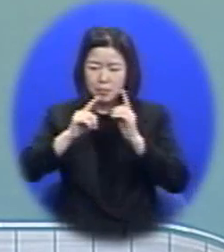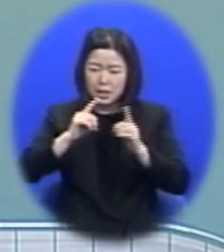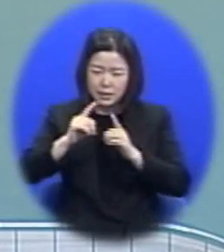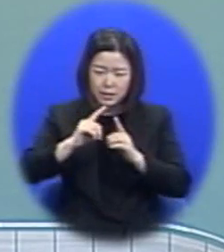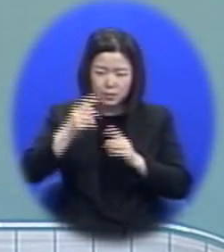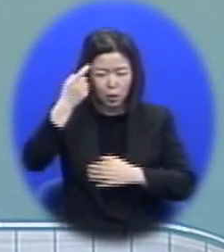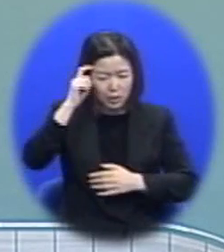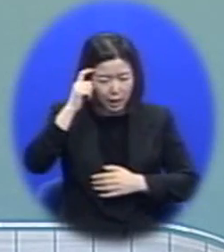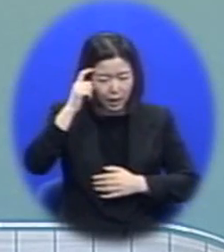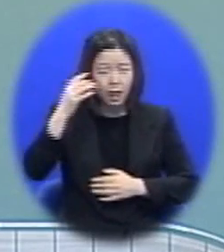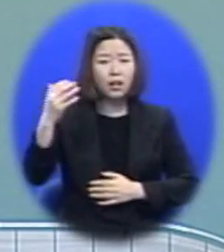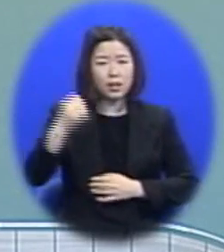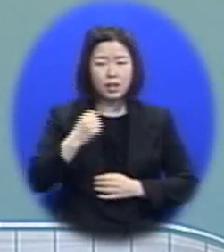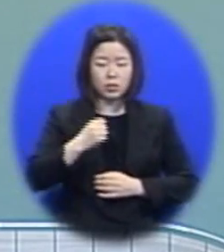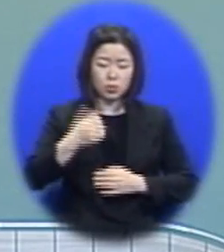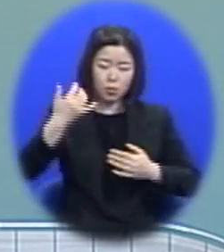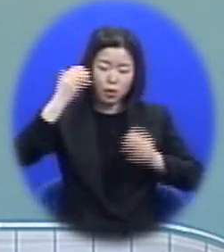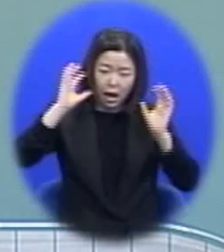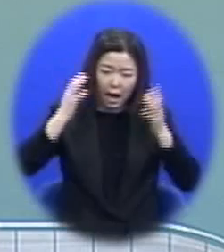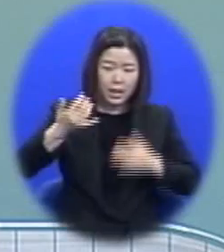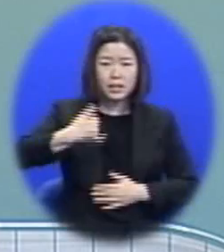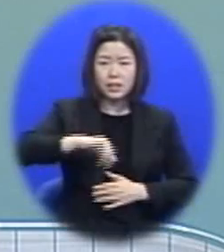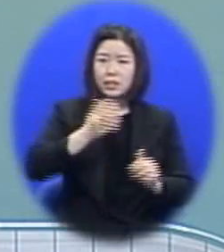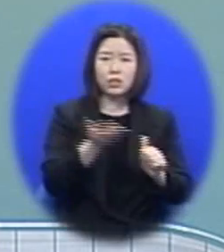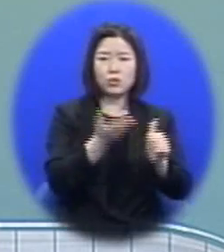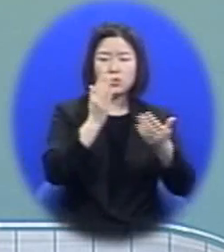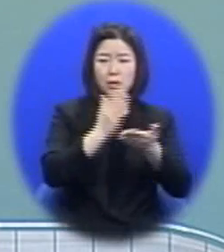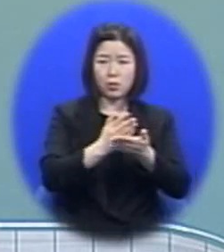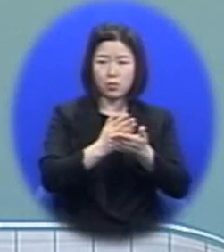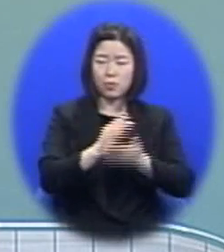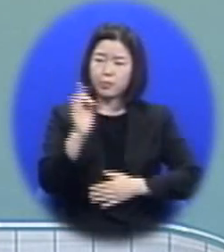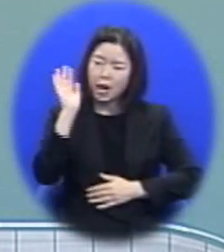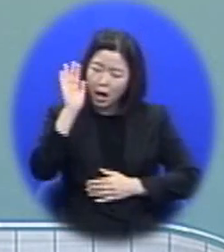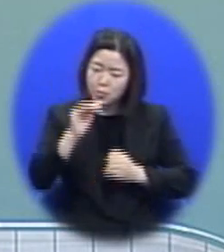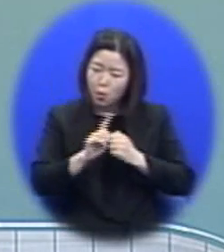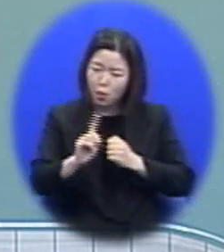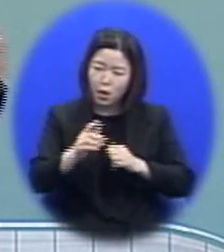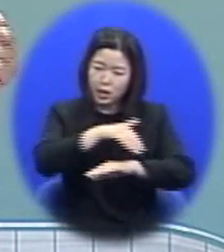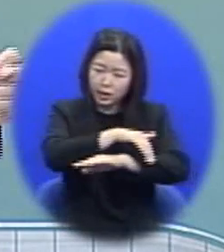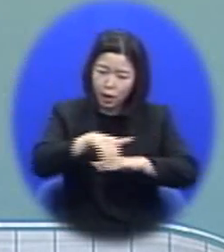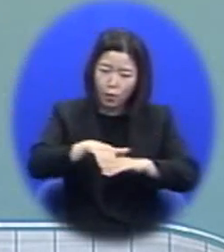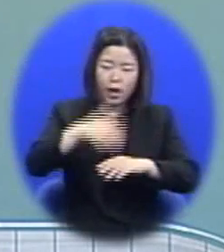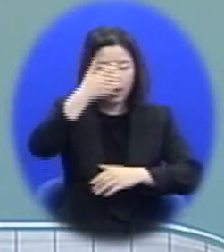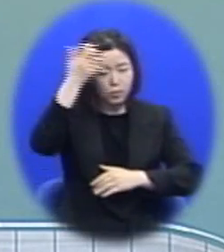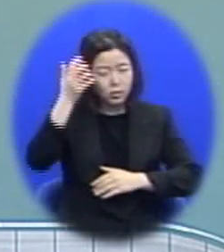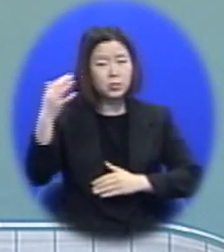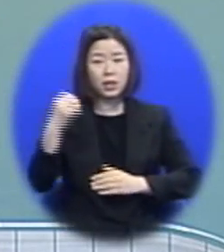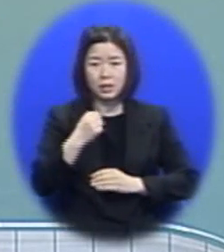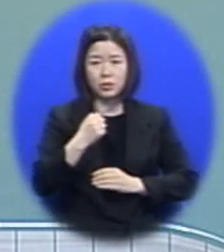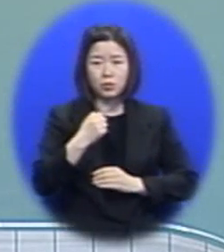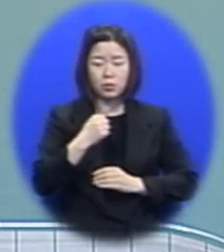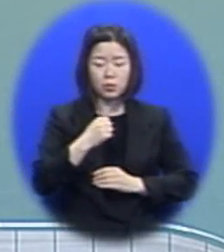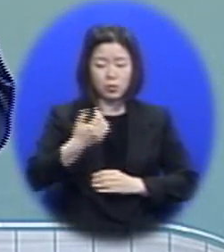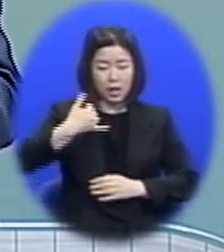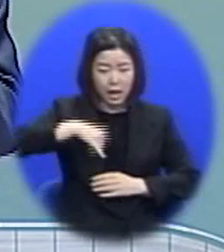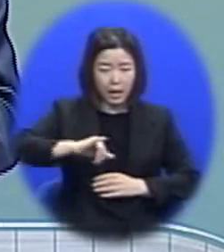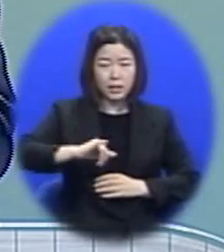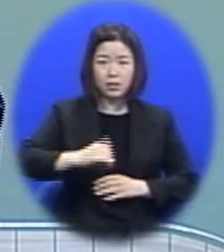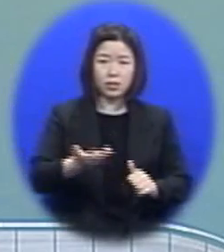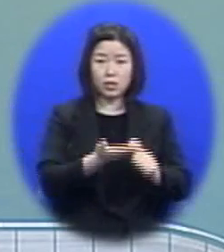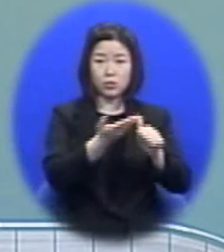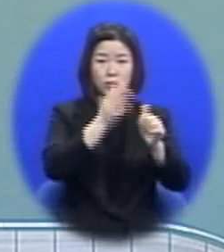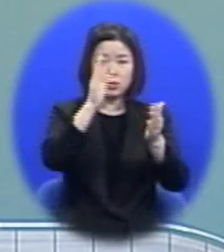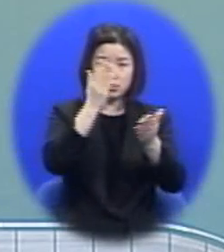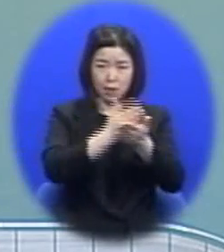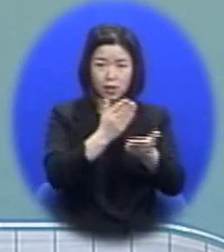자신의 생각과 과 그리고 계획과 어떤 꿈을 가지고 자녀를 기르려고 하지 말고 이제는 자녀